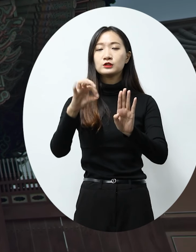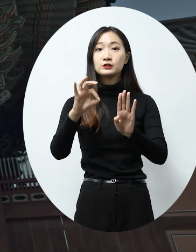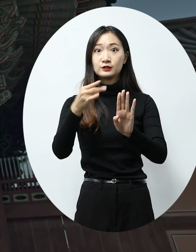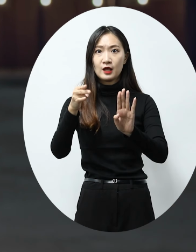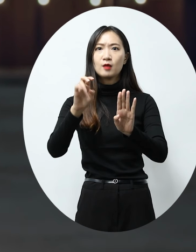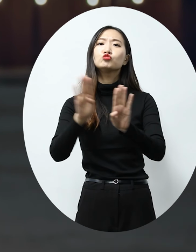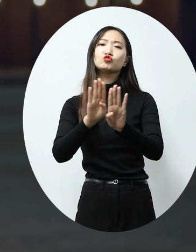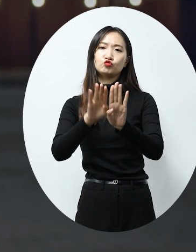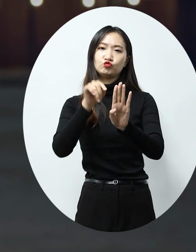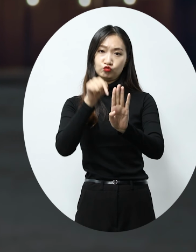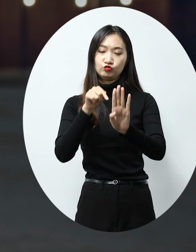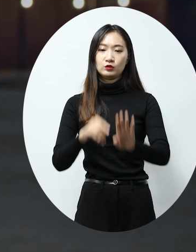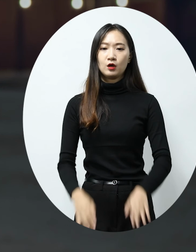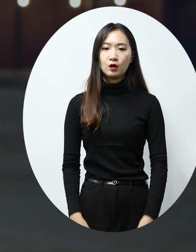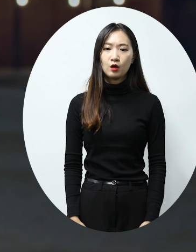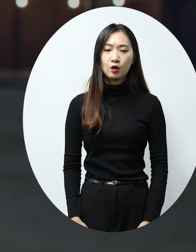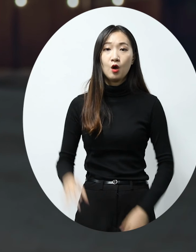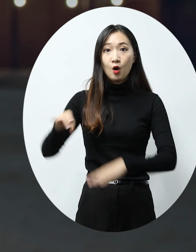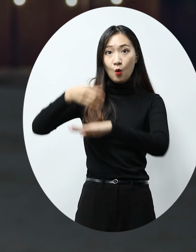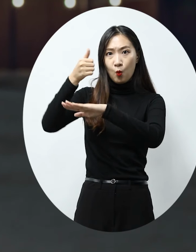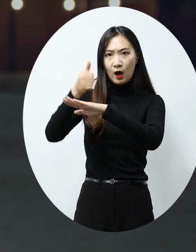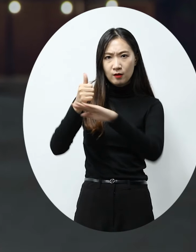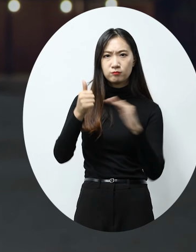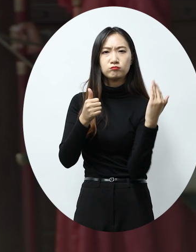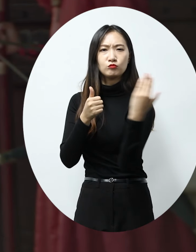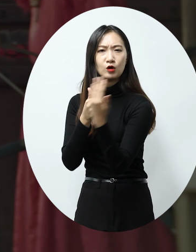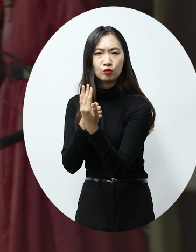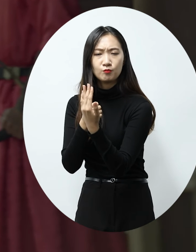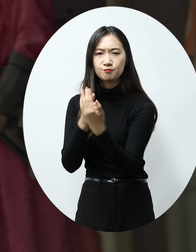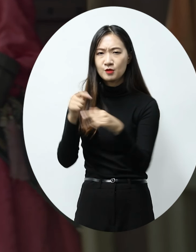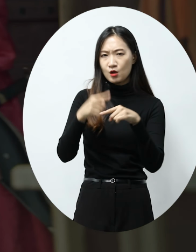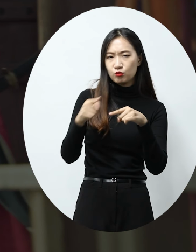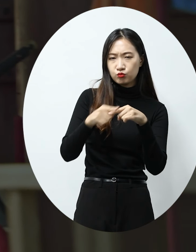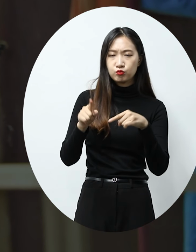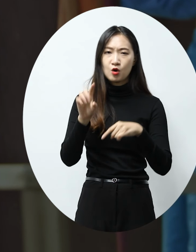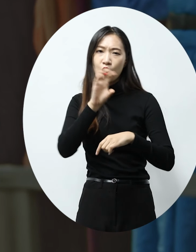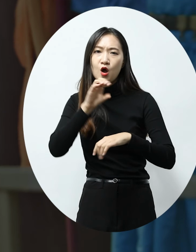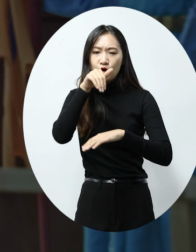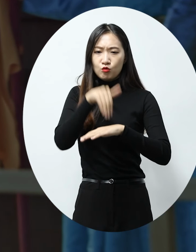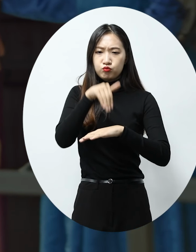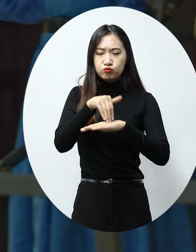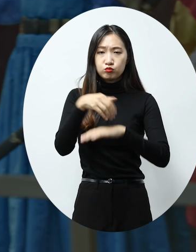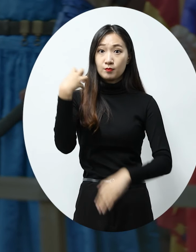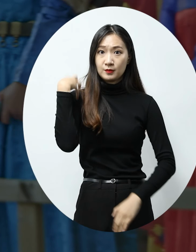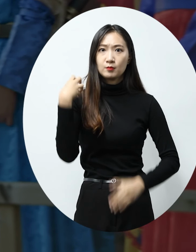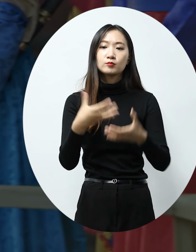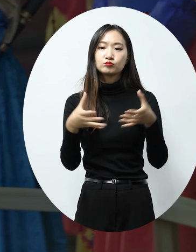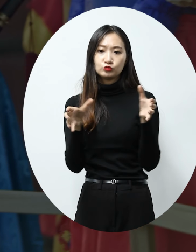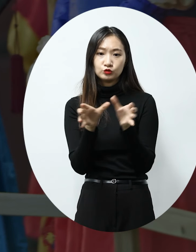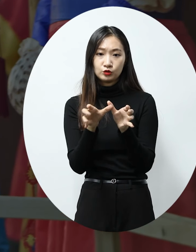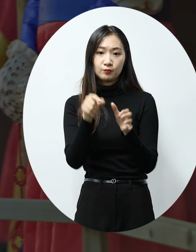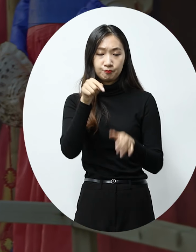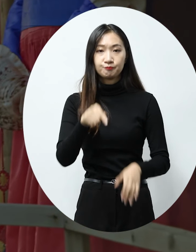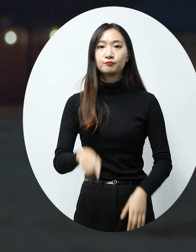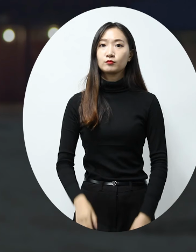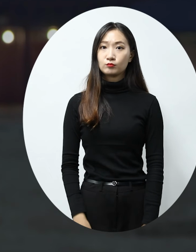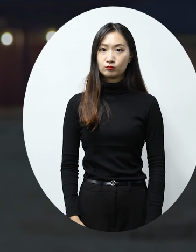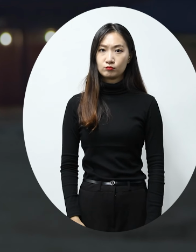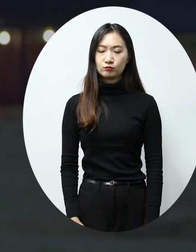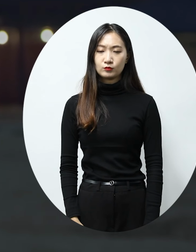흥례문입니다 왕을 호위하고 무기와 군사훈련을 담당하는 부서가 배치된